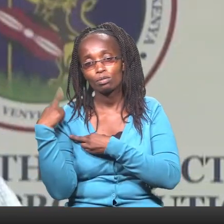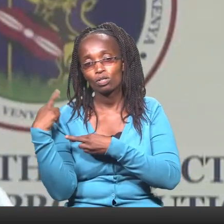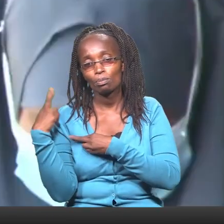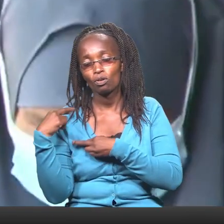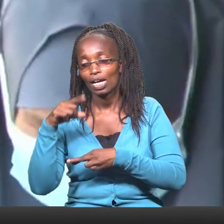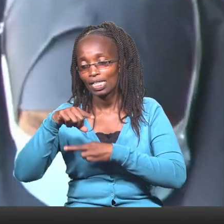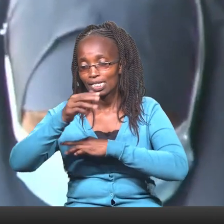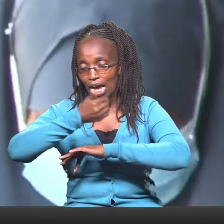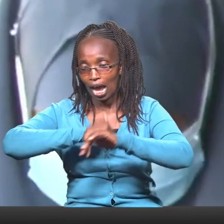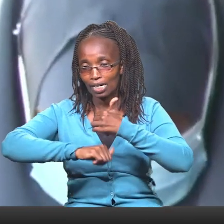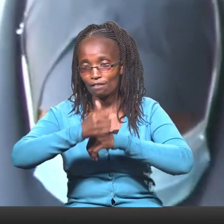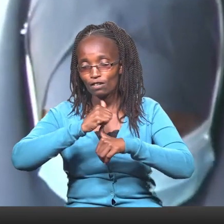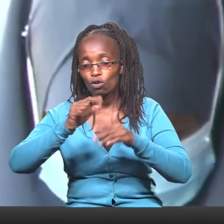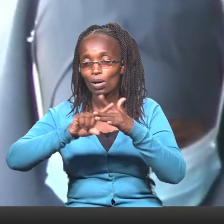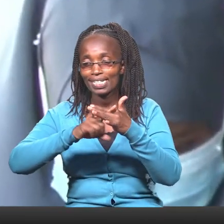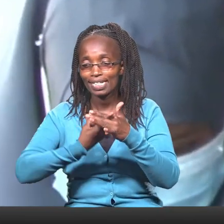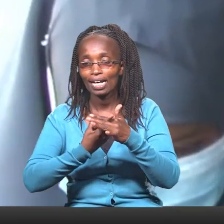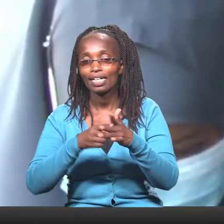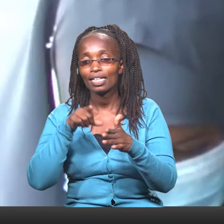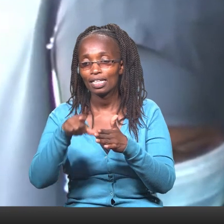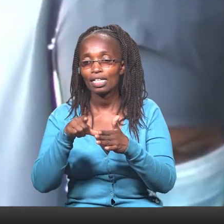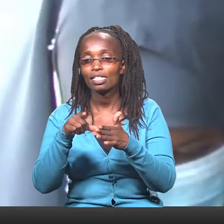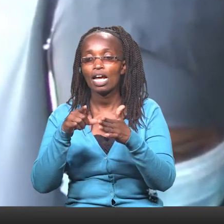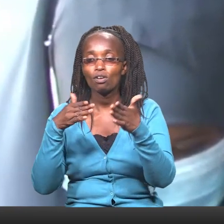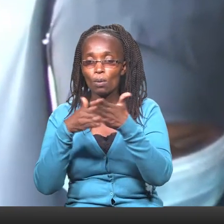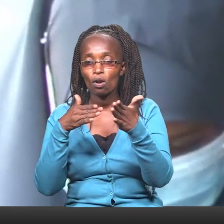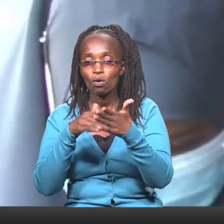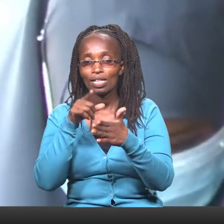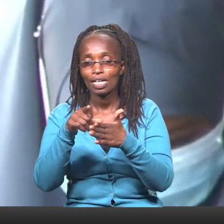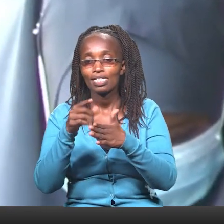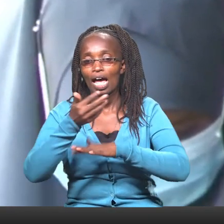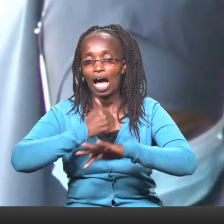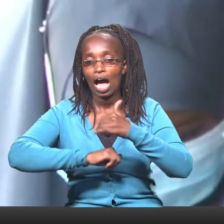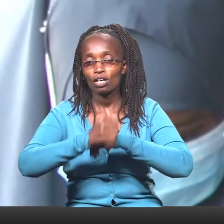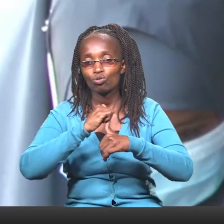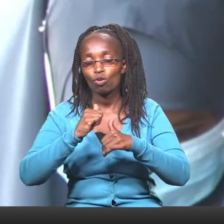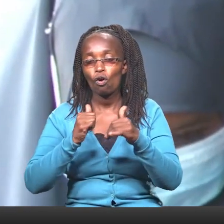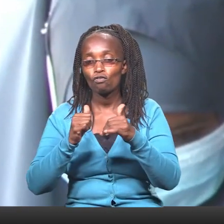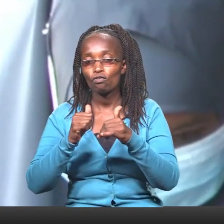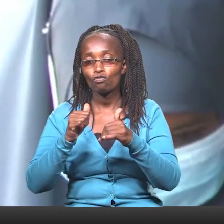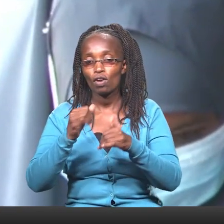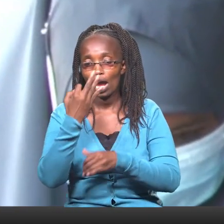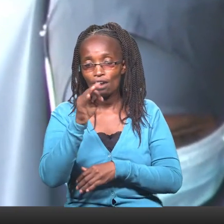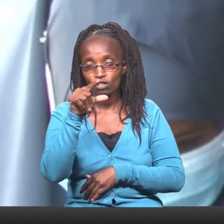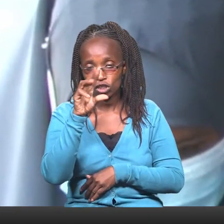role. Shughuli inapania kupiga jeki vita dhidi ya ukeketaji, jamii za Somalia, Samburu, Kisi na